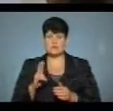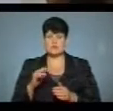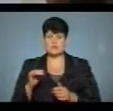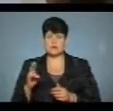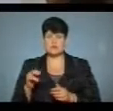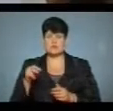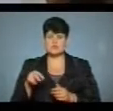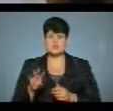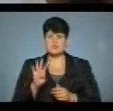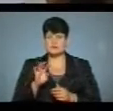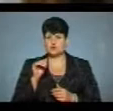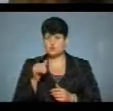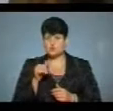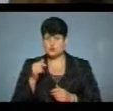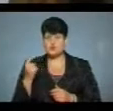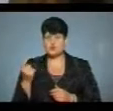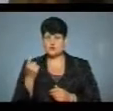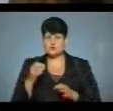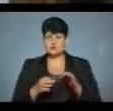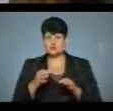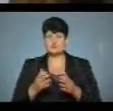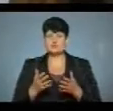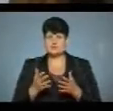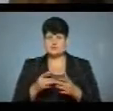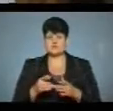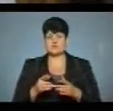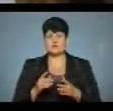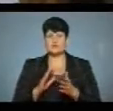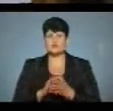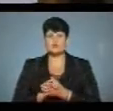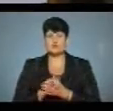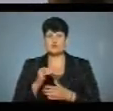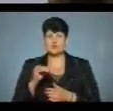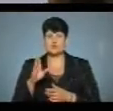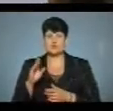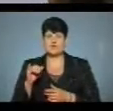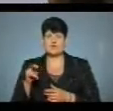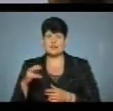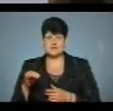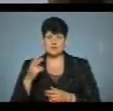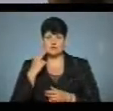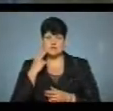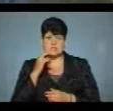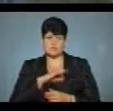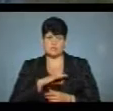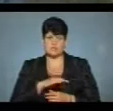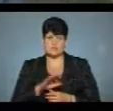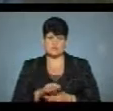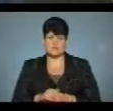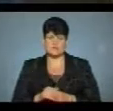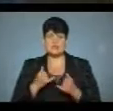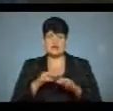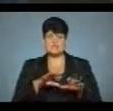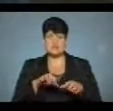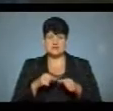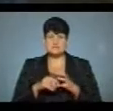у 2004 році господарський суд визнав садівниче товариство «Ювілейний» постійним користувачем. Для вилучення